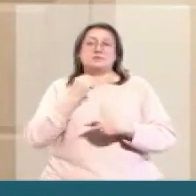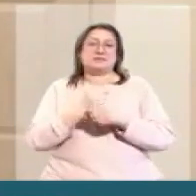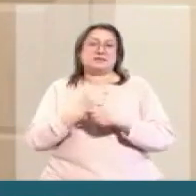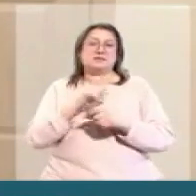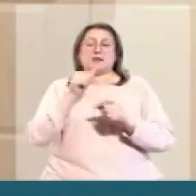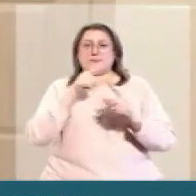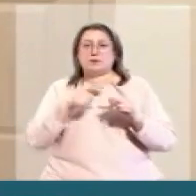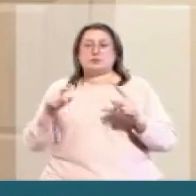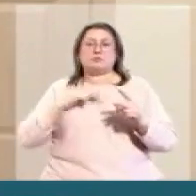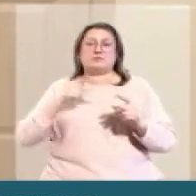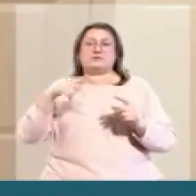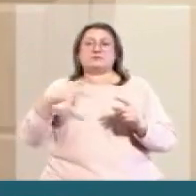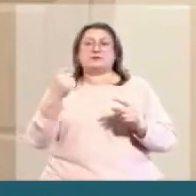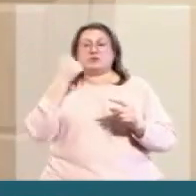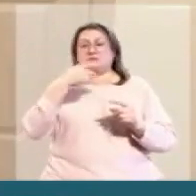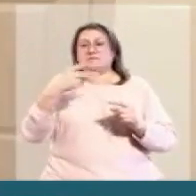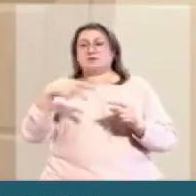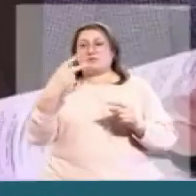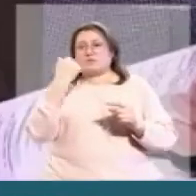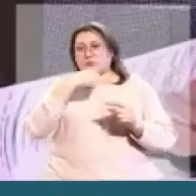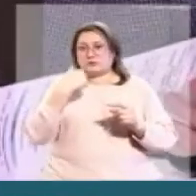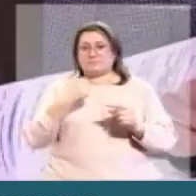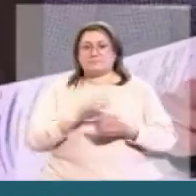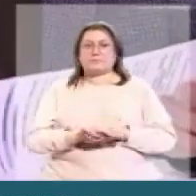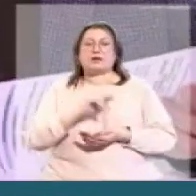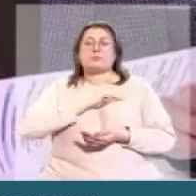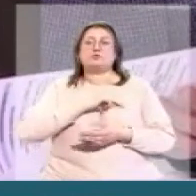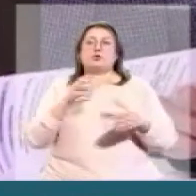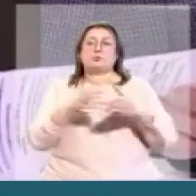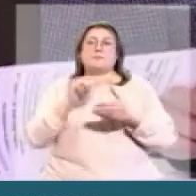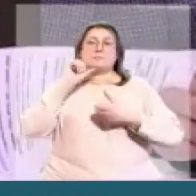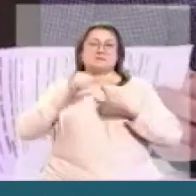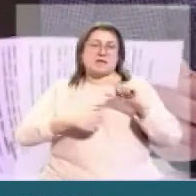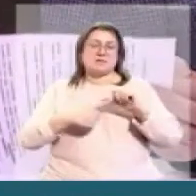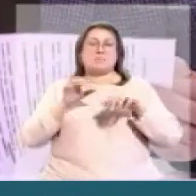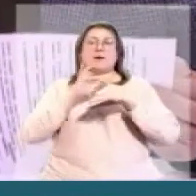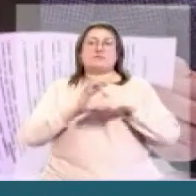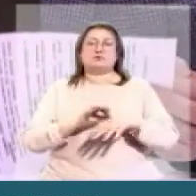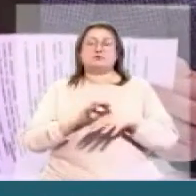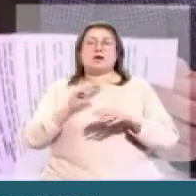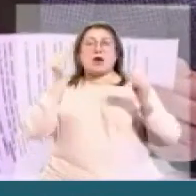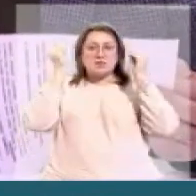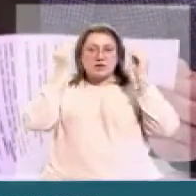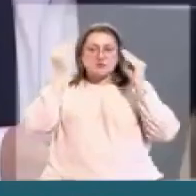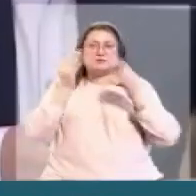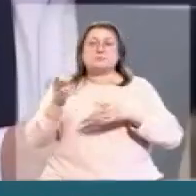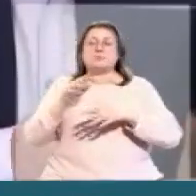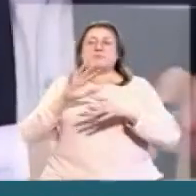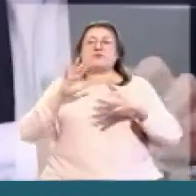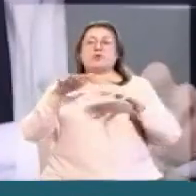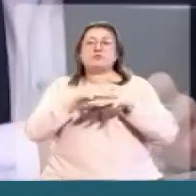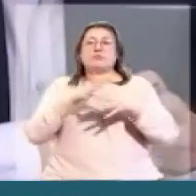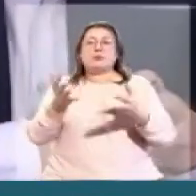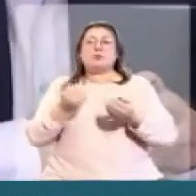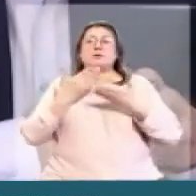за период работы 2021-2022 года. Рабочей группой на постоянной основе проводится анализ поступающих в